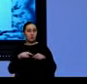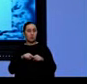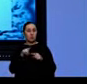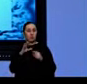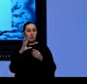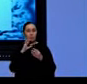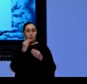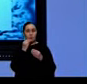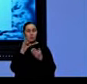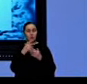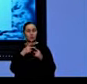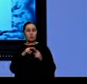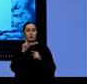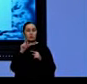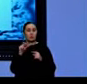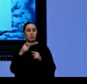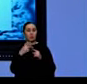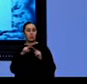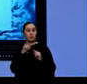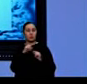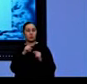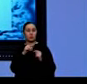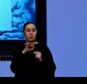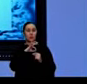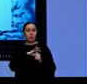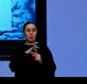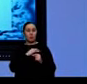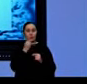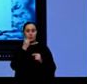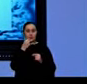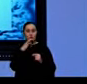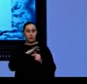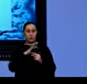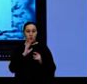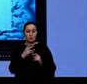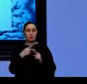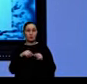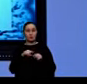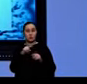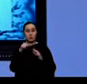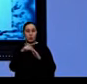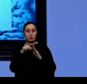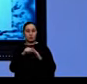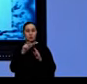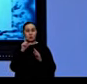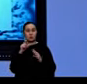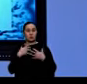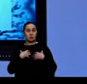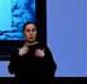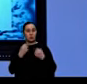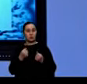Bu mahsulotlar kishilar tomonidan iste'mol qilinadi. Ular tarkibida